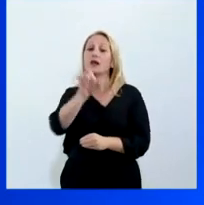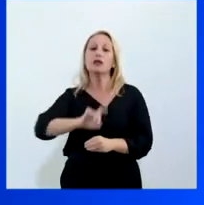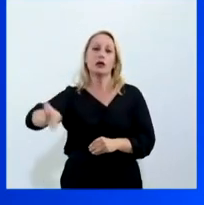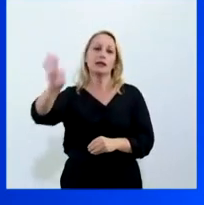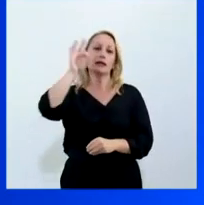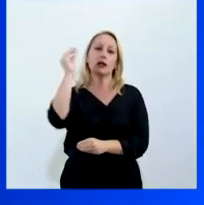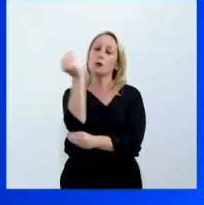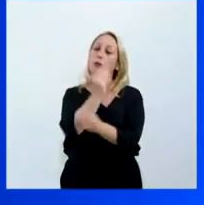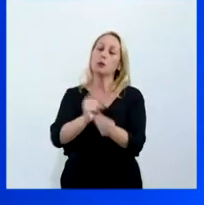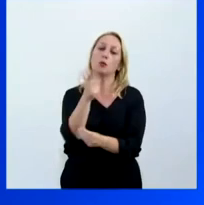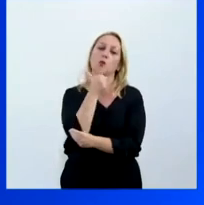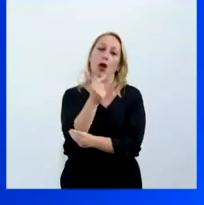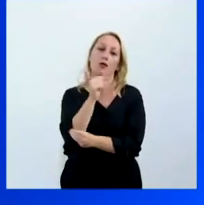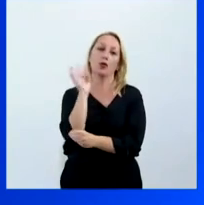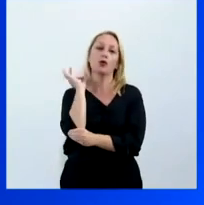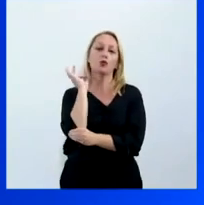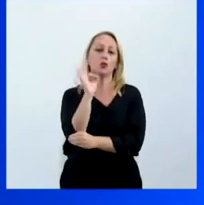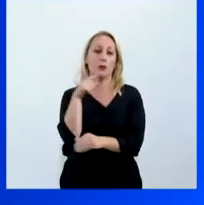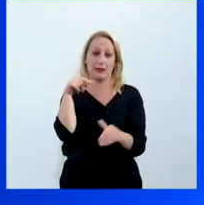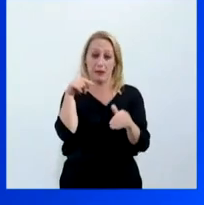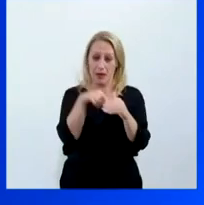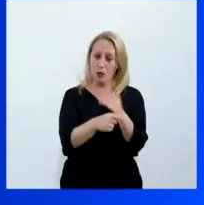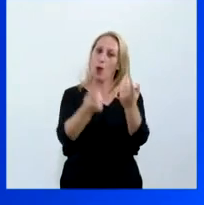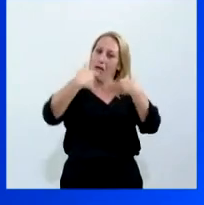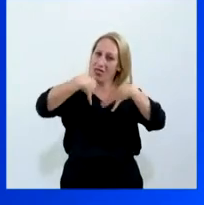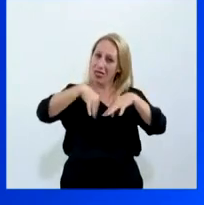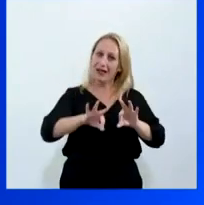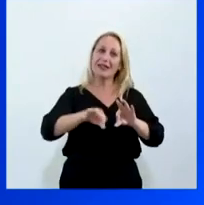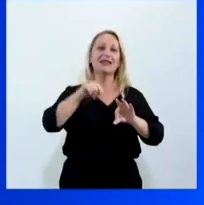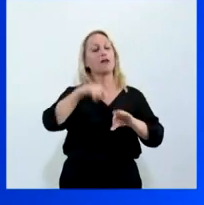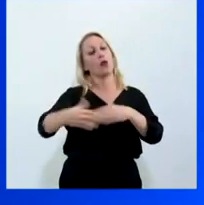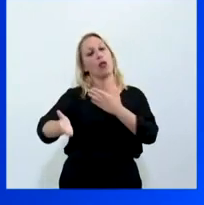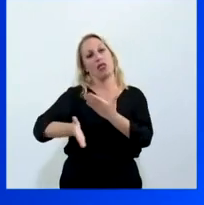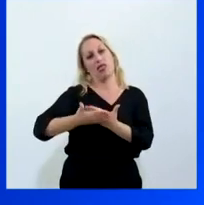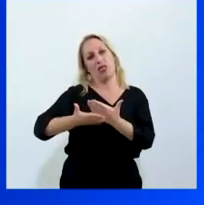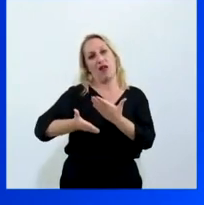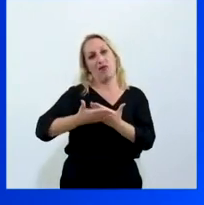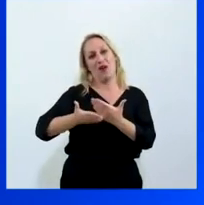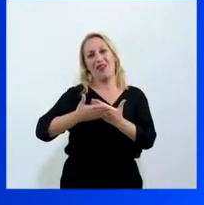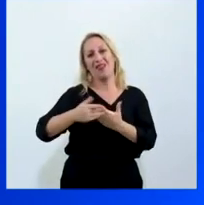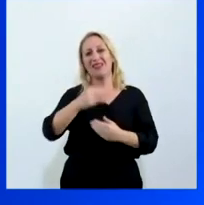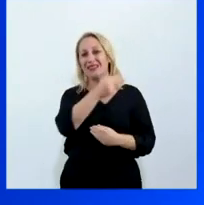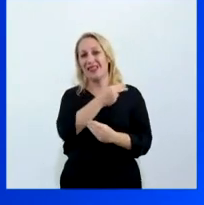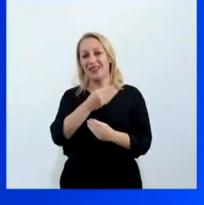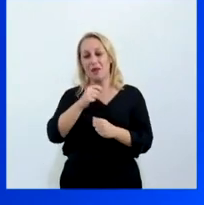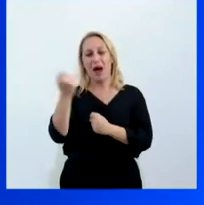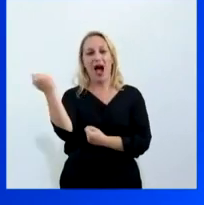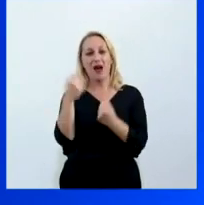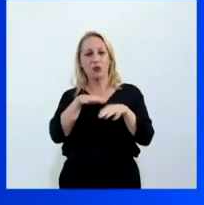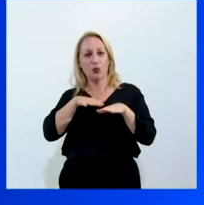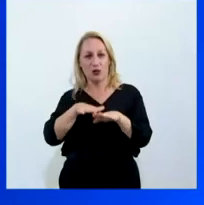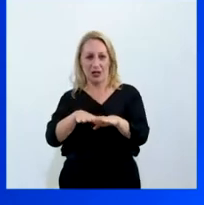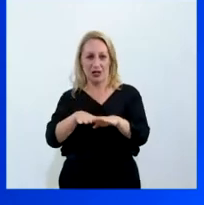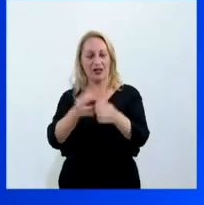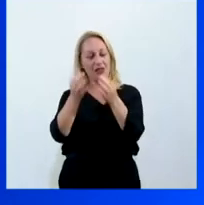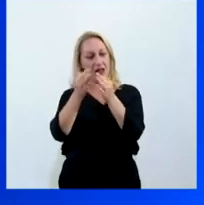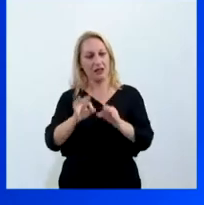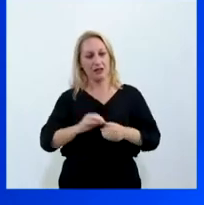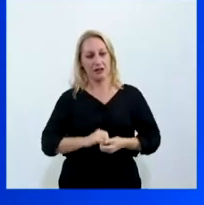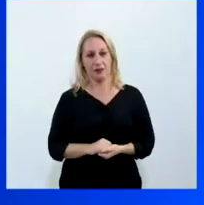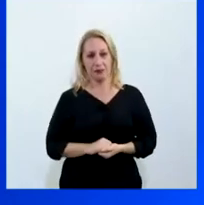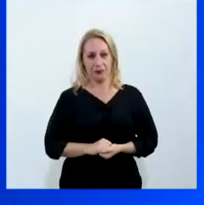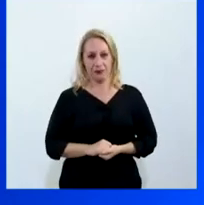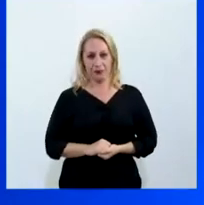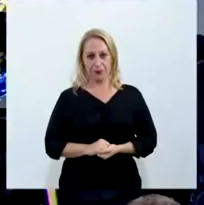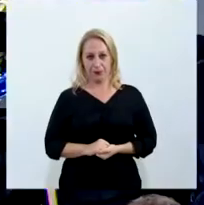ώστε λειτουργήσει το μετρό, το οποίο νομίζω ότι θα δώσει μια καταλυτική απάντηση στο κυκλοφοριακό πρόβλημα της πόλης.